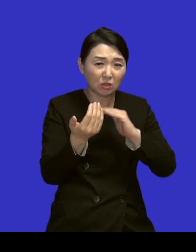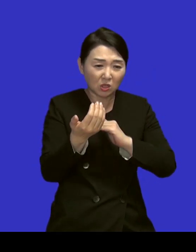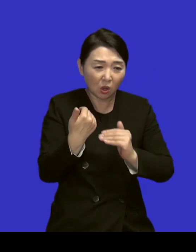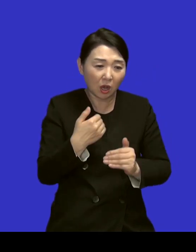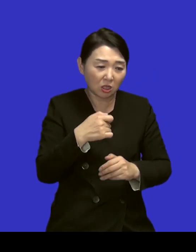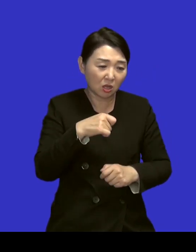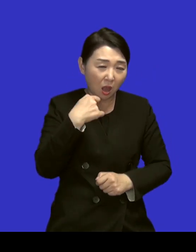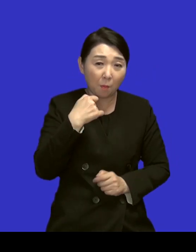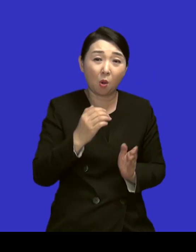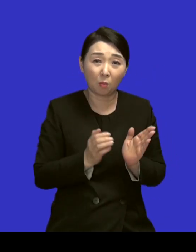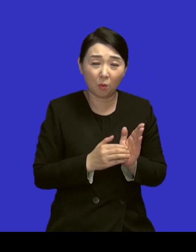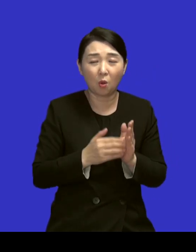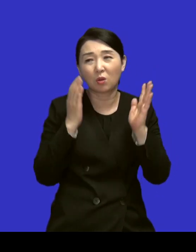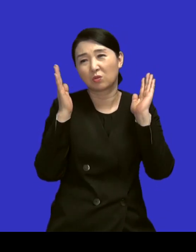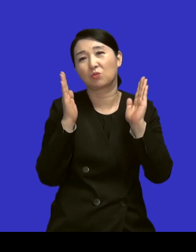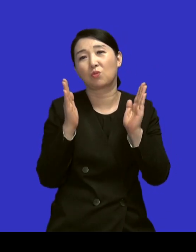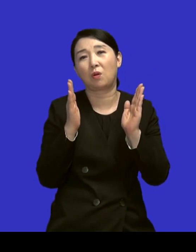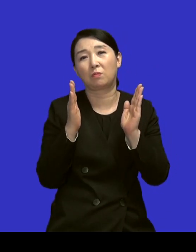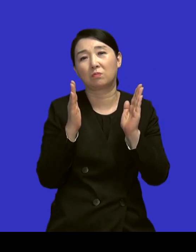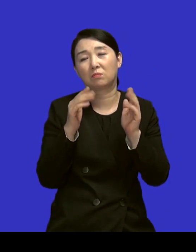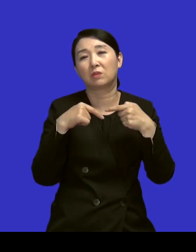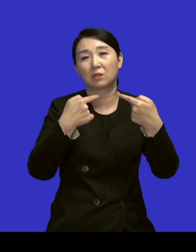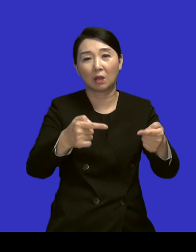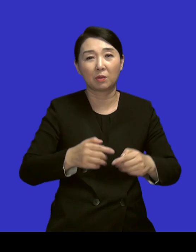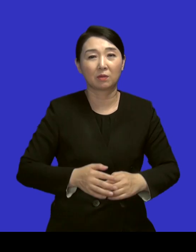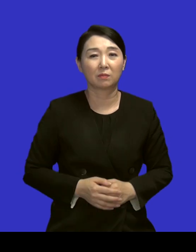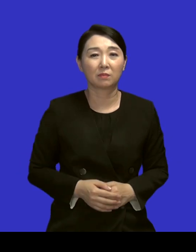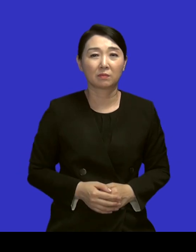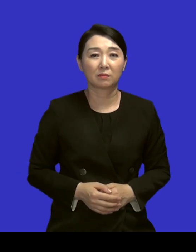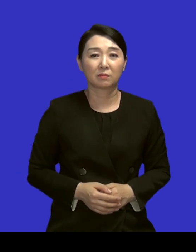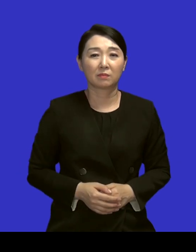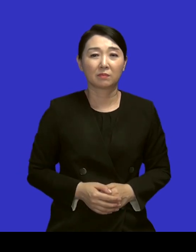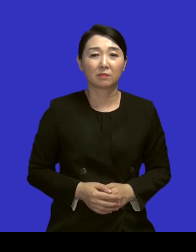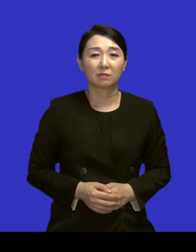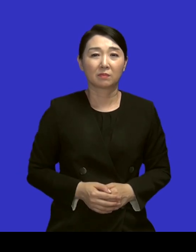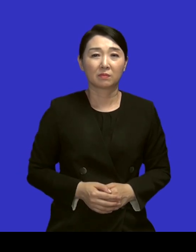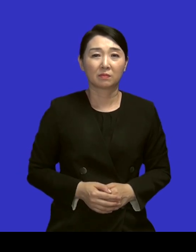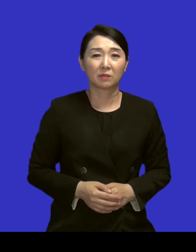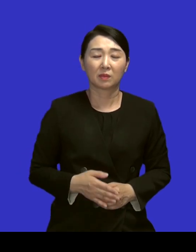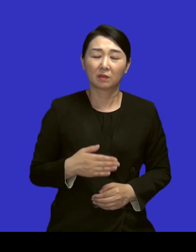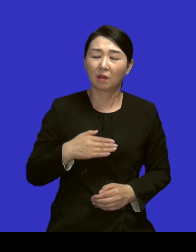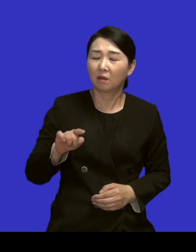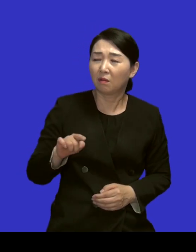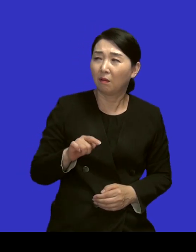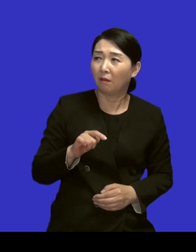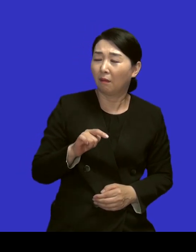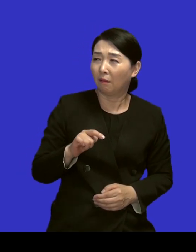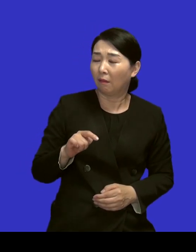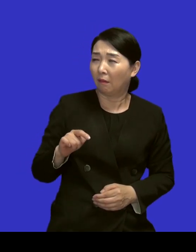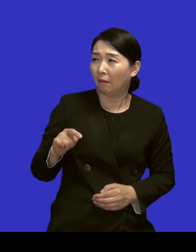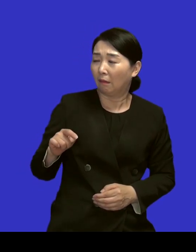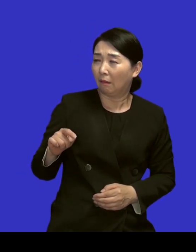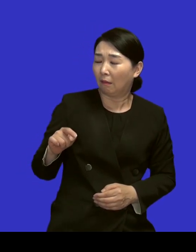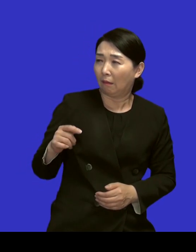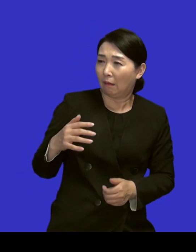먹고 수업을 들어갔었는데 제가 그거가 이제 못 견디겠어서